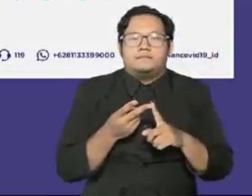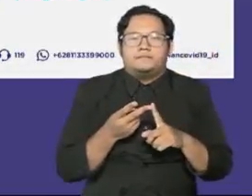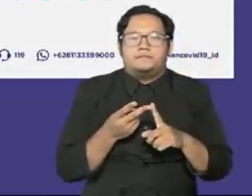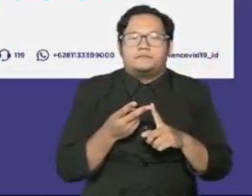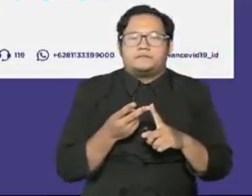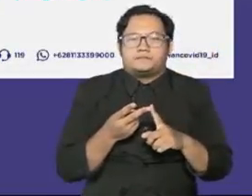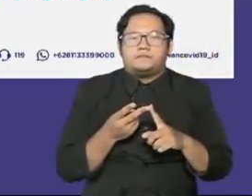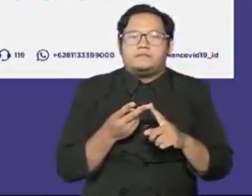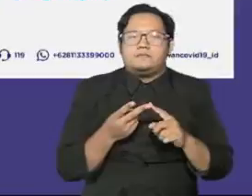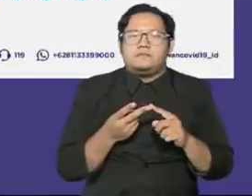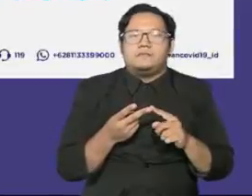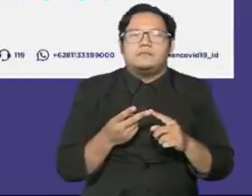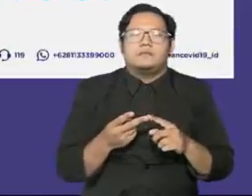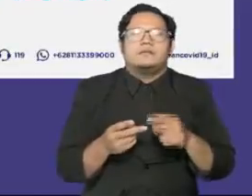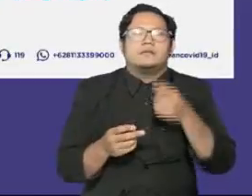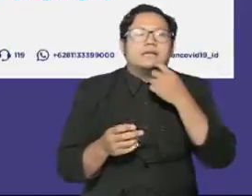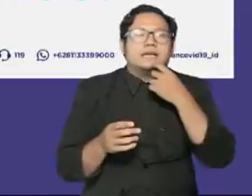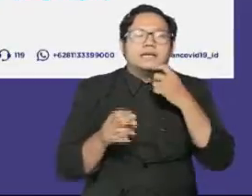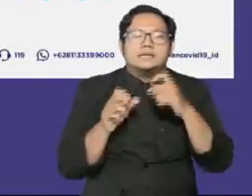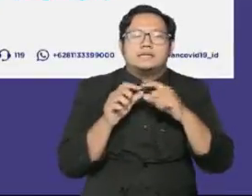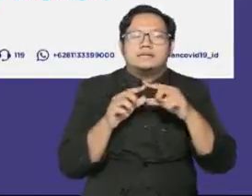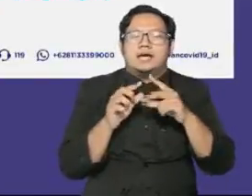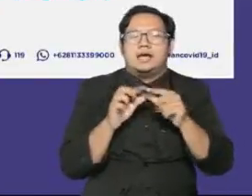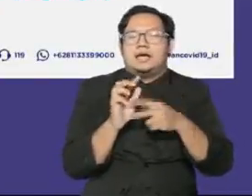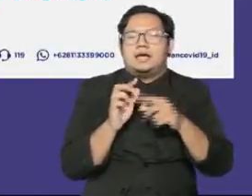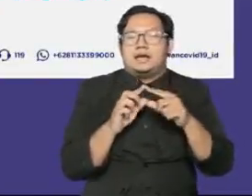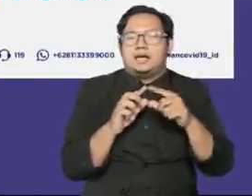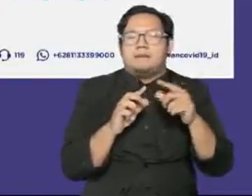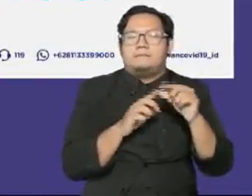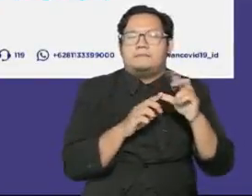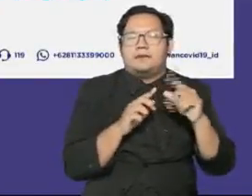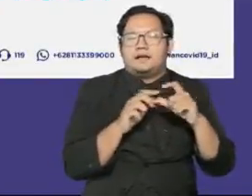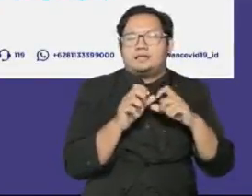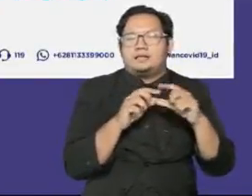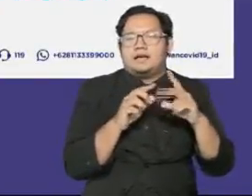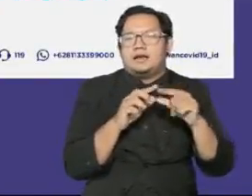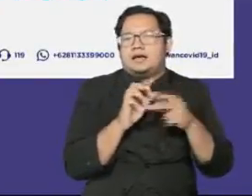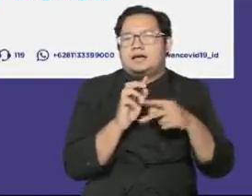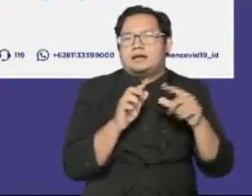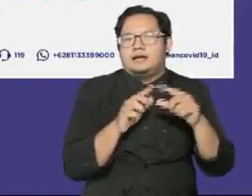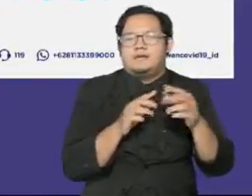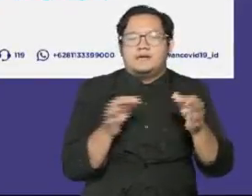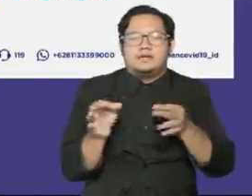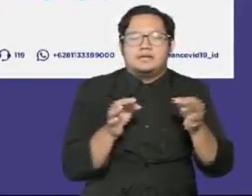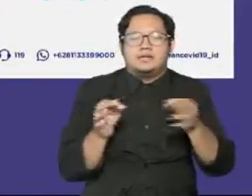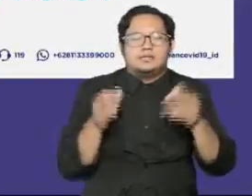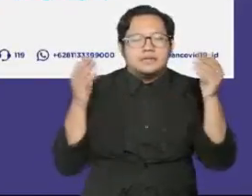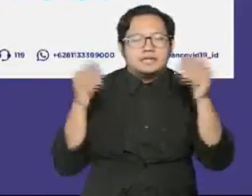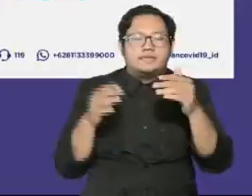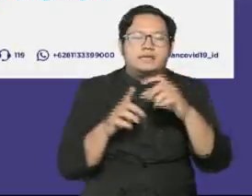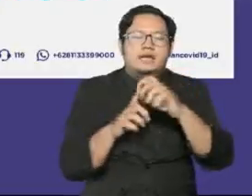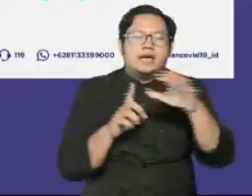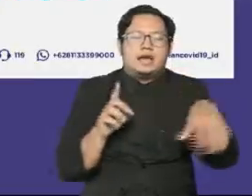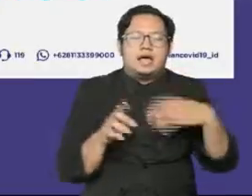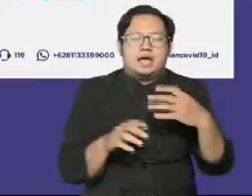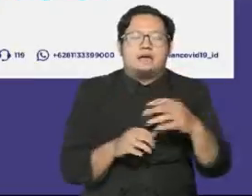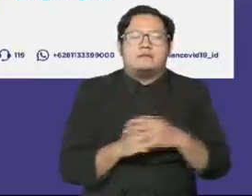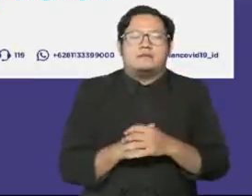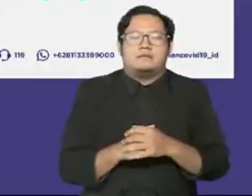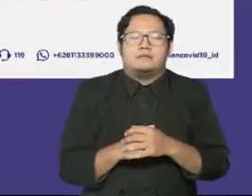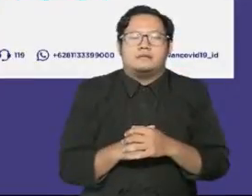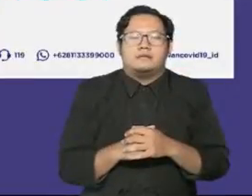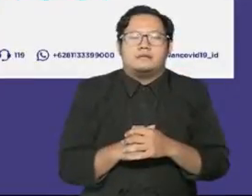kesiapan sarana dan prasarana yang spesifik di tiap daerah maka pelaku perjalanan jarak jauh dengan moda